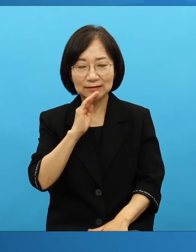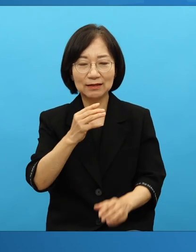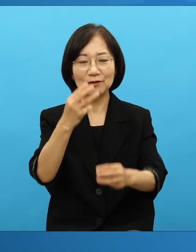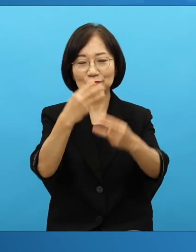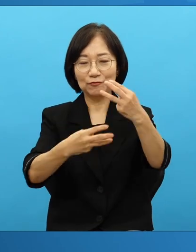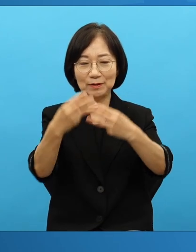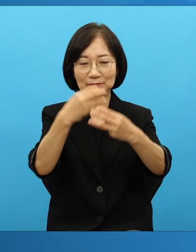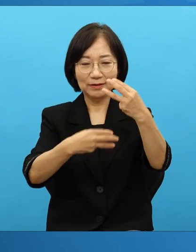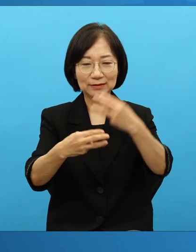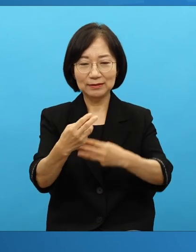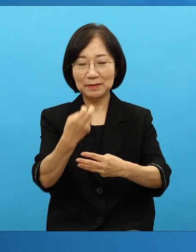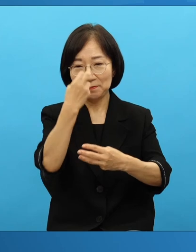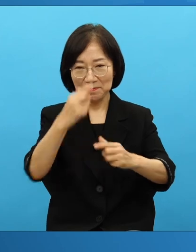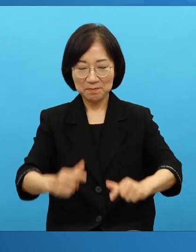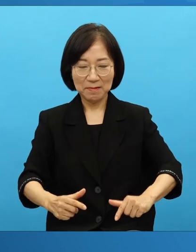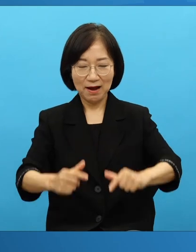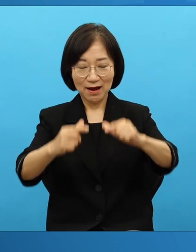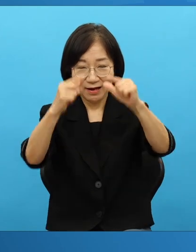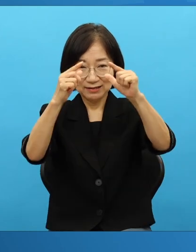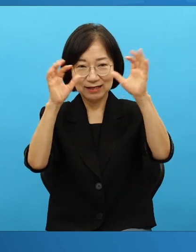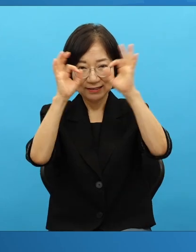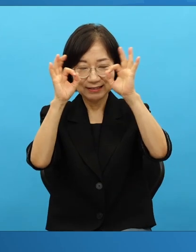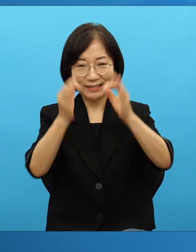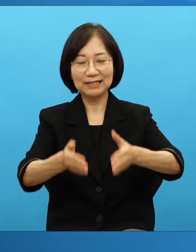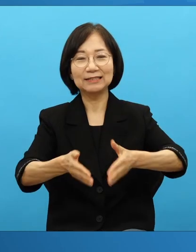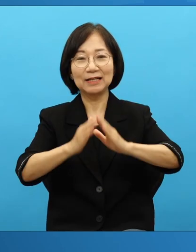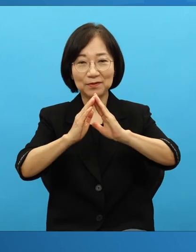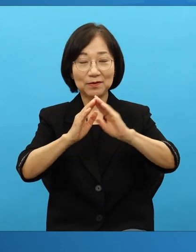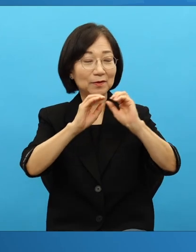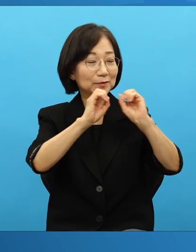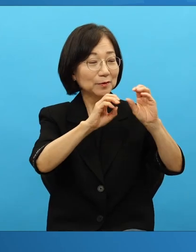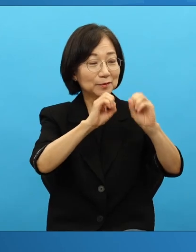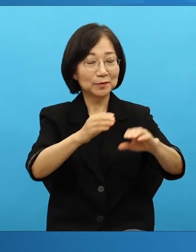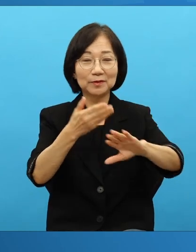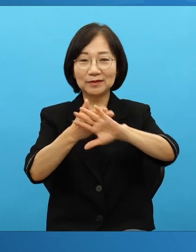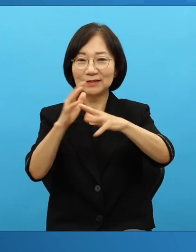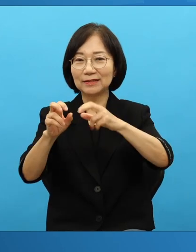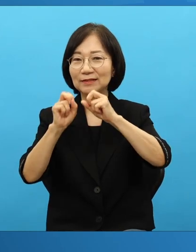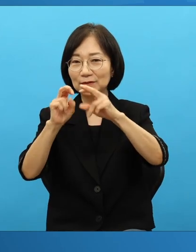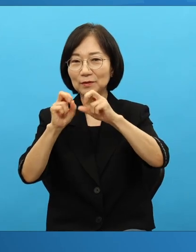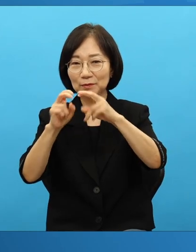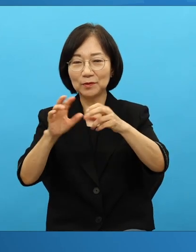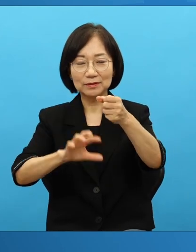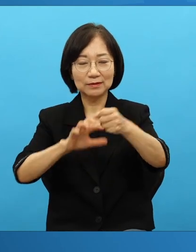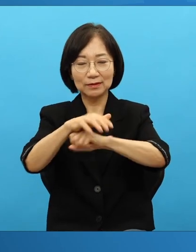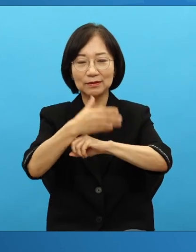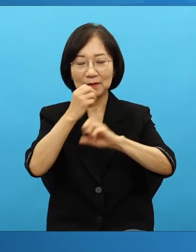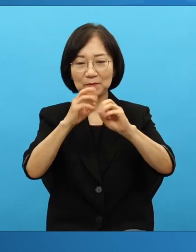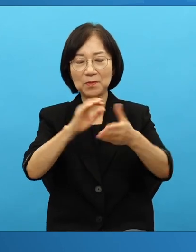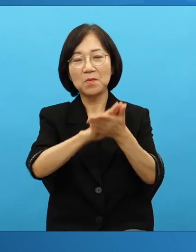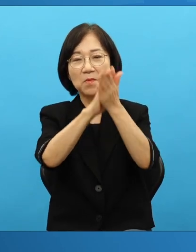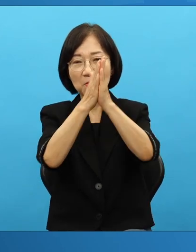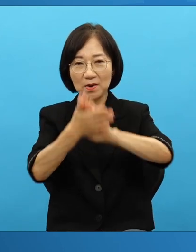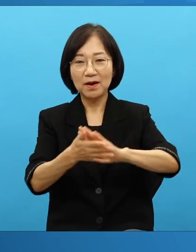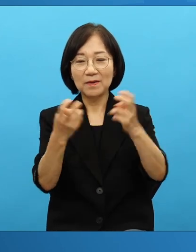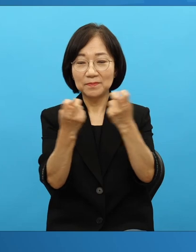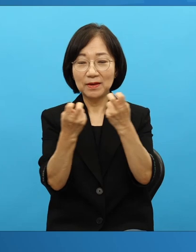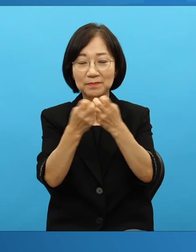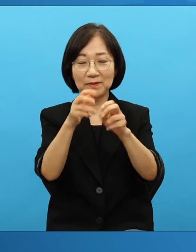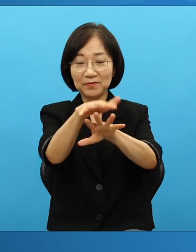망대를 찾아세우고 전도, 선교, 세계복음화의 전략과 시스템을